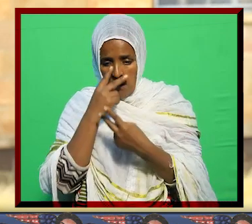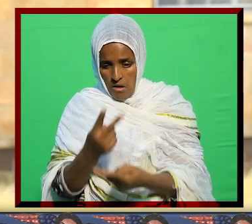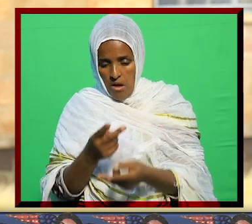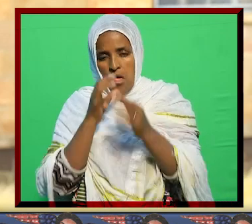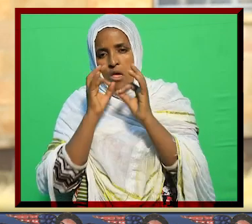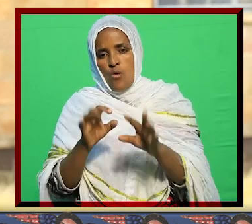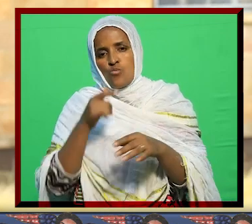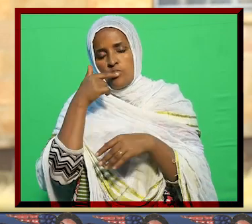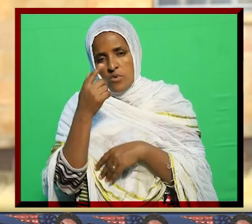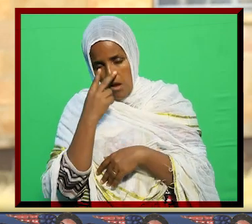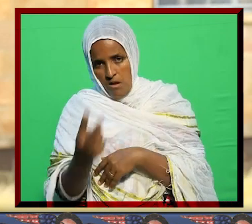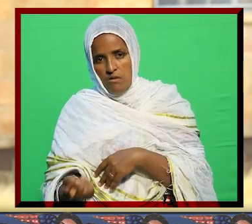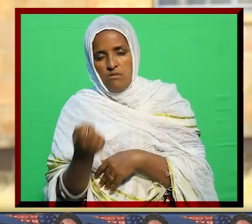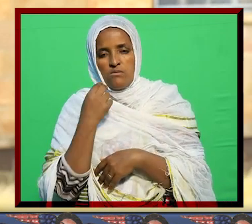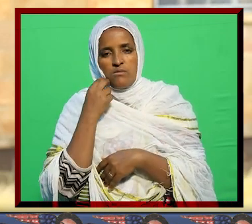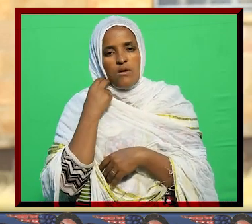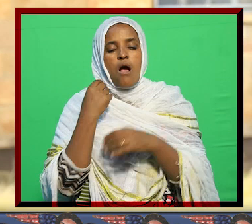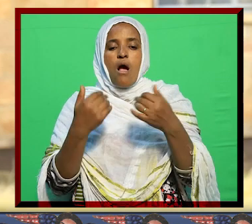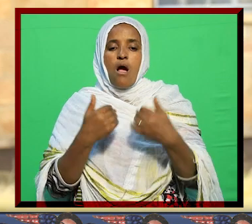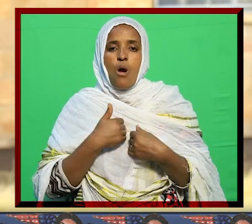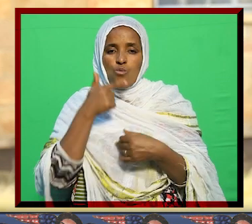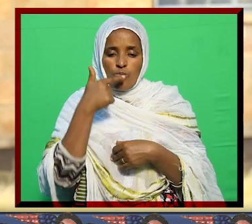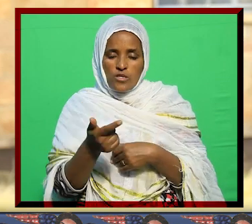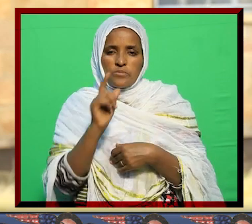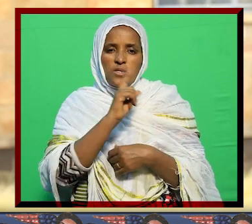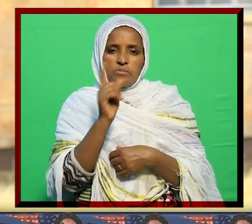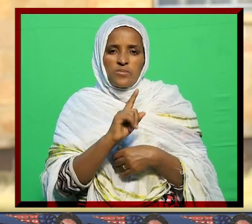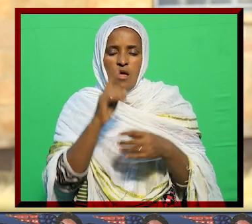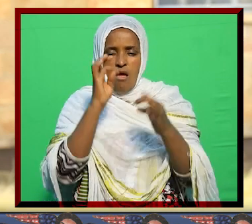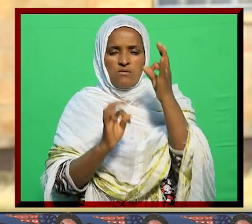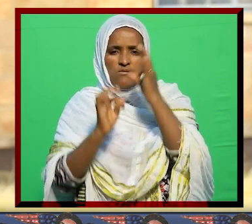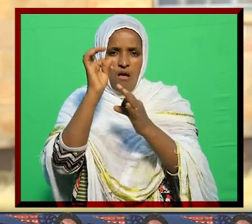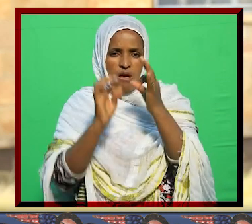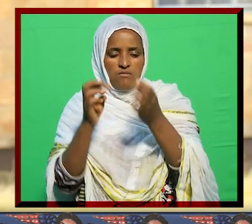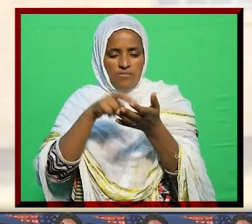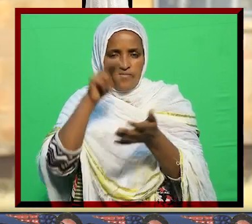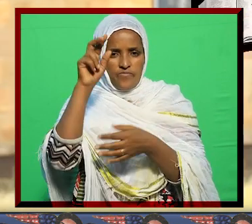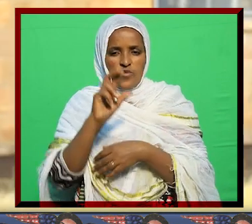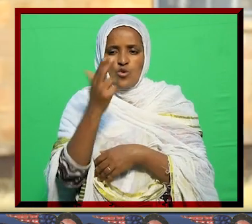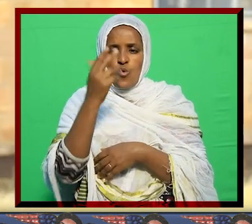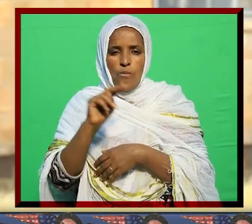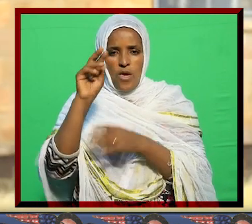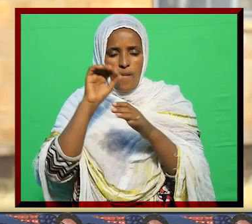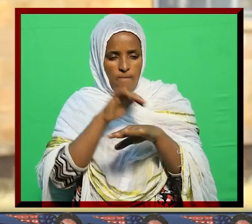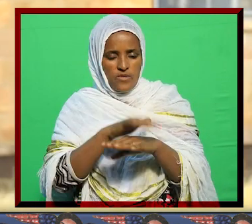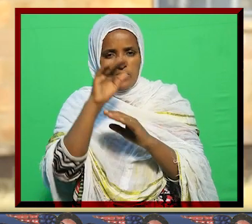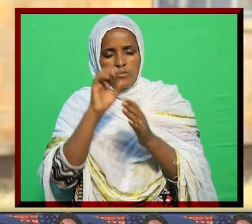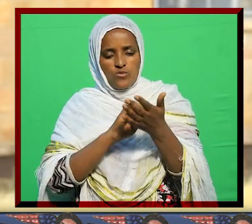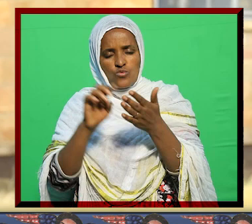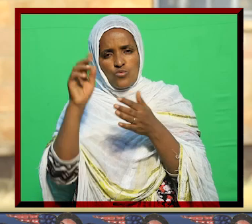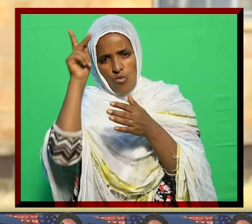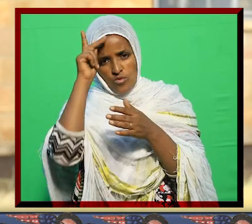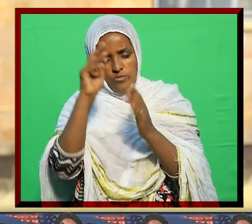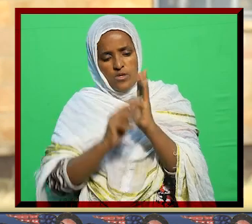በመናየው የሉም ብለን እናያለን ግን አሉ አሉም ያስብለን ምንድነው እንዴው አንድ ታሪክ ላንሳ በዚህ በሮሜ መልእክቱ ቅዱስ ጳውሎስ